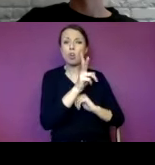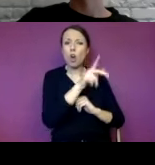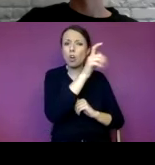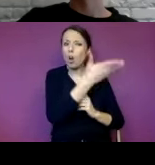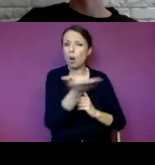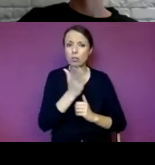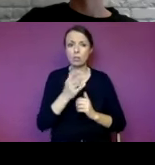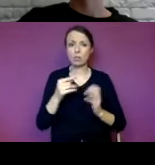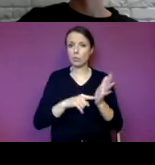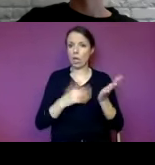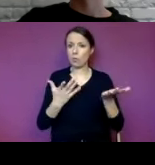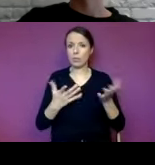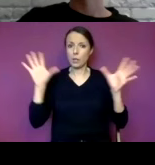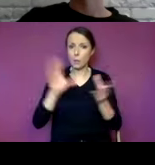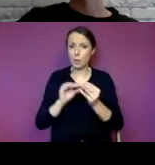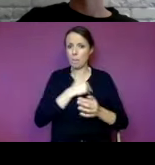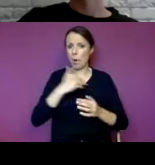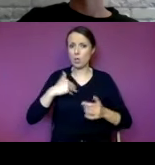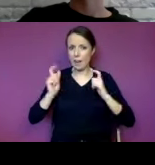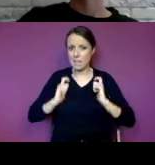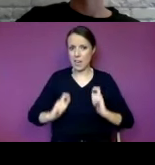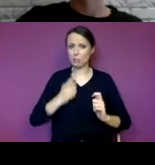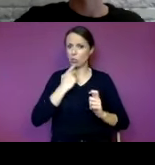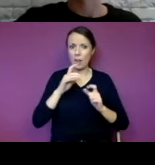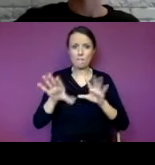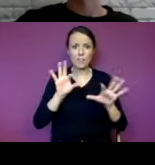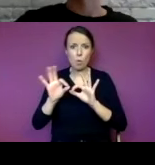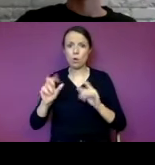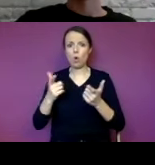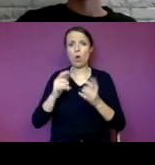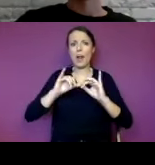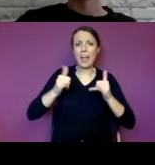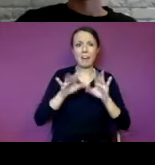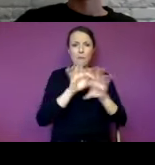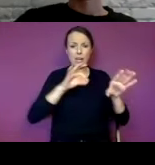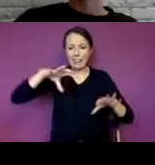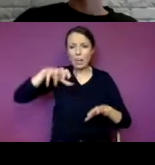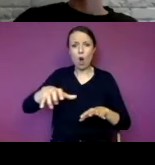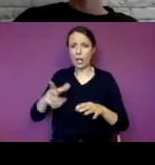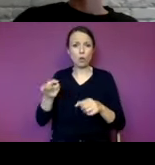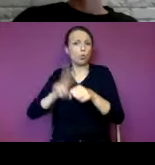kwintesencją polskiej wsi, czy według jakich kategorii one zostały dobierane?